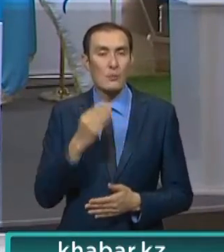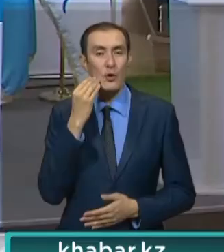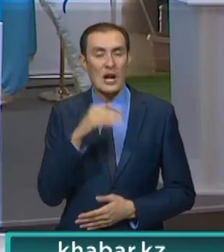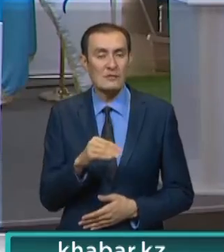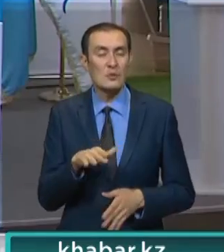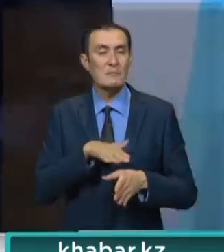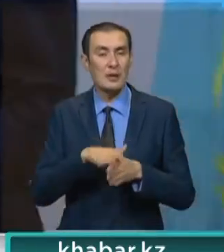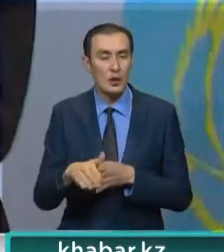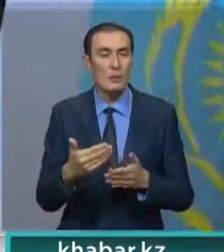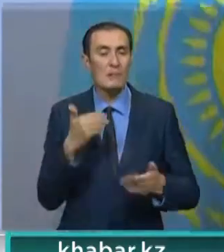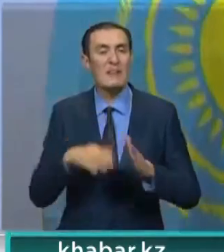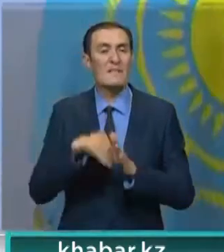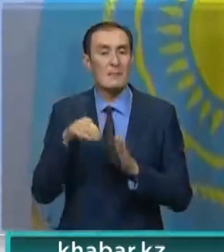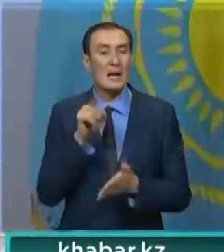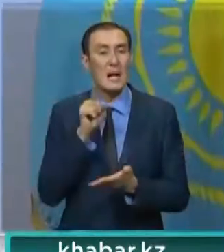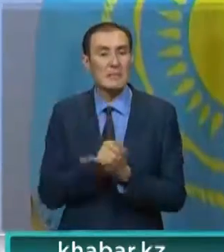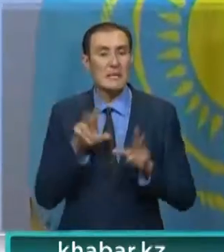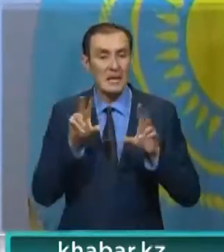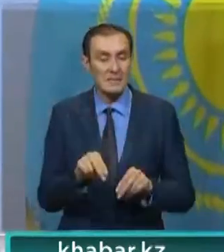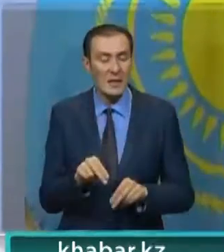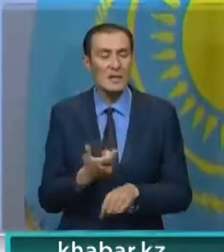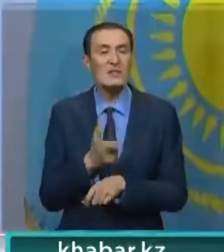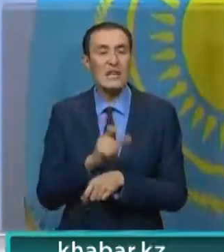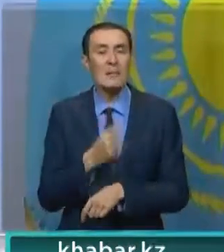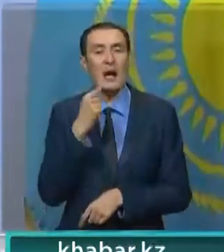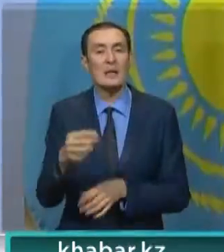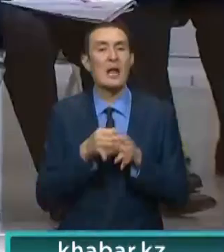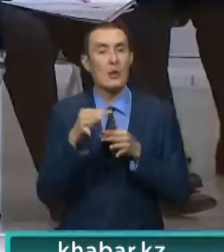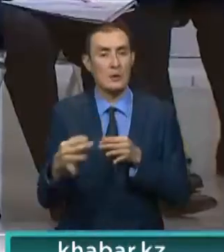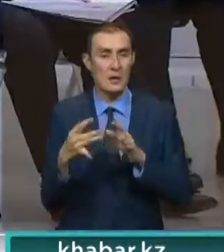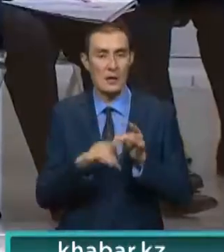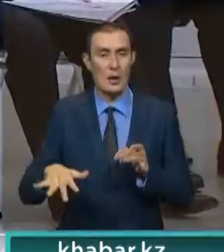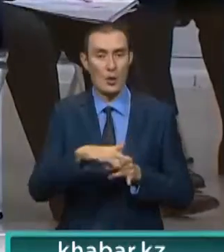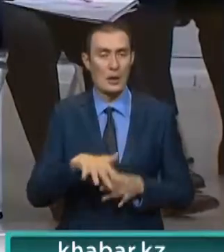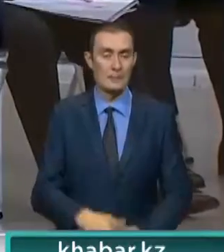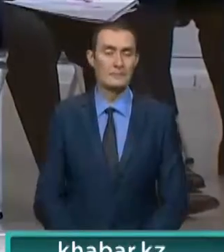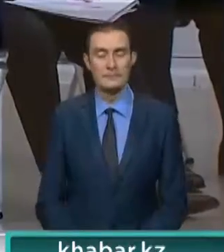качественному исполнению предвыборных обязательств даже в самых отдаленных районах. Олег Ужегалиева, итоги дня.